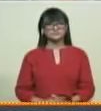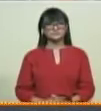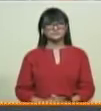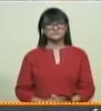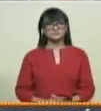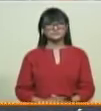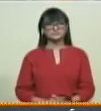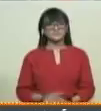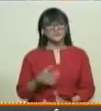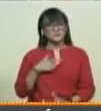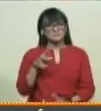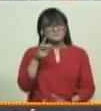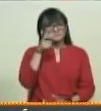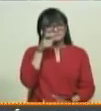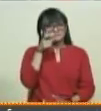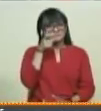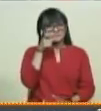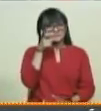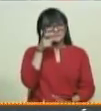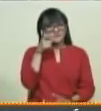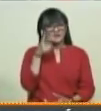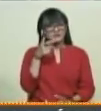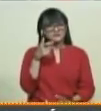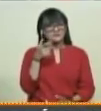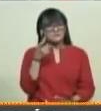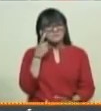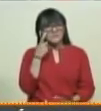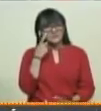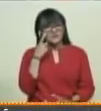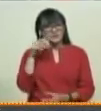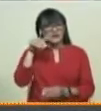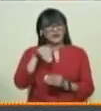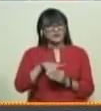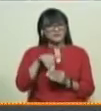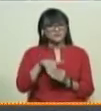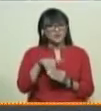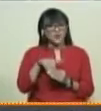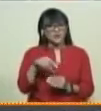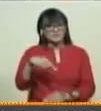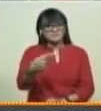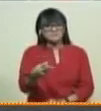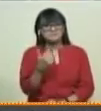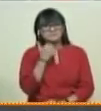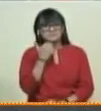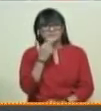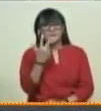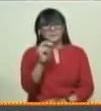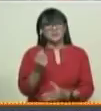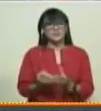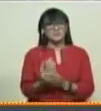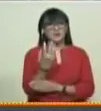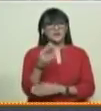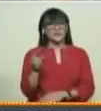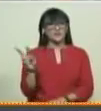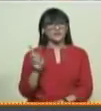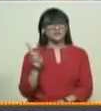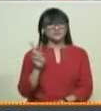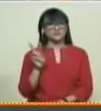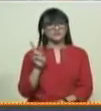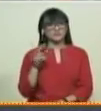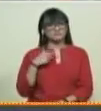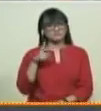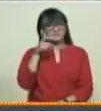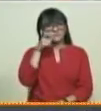las elecciones previstas para el 20 de mayo en Venezuela. Başaracağınıza